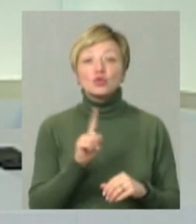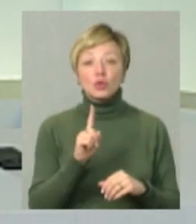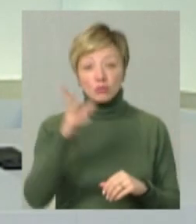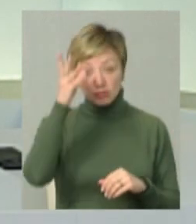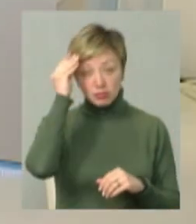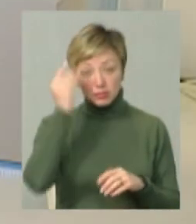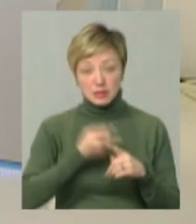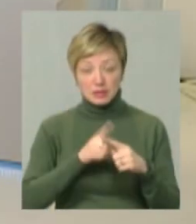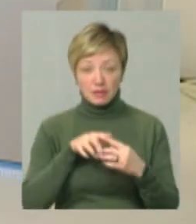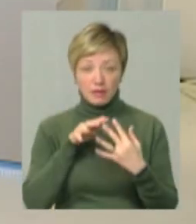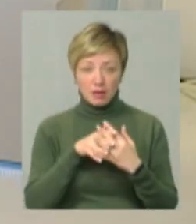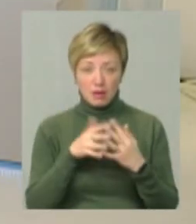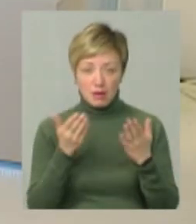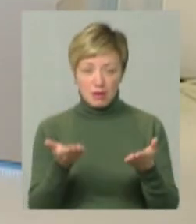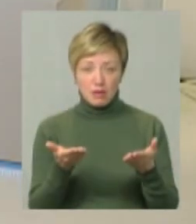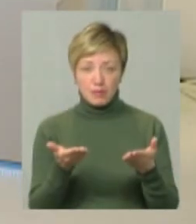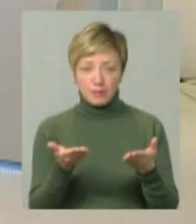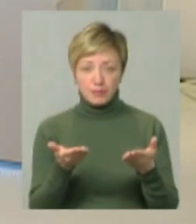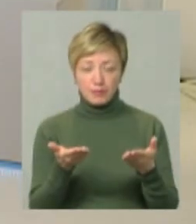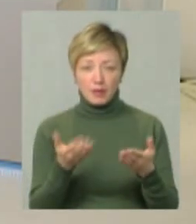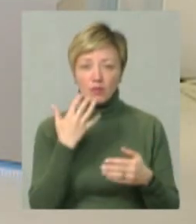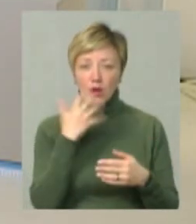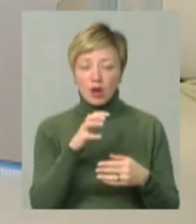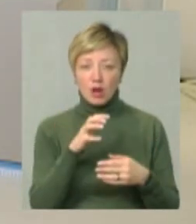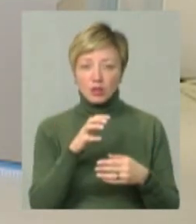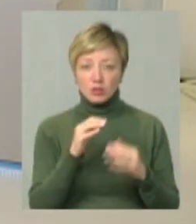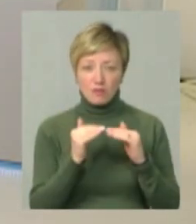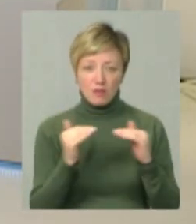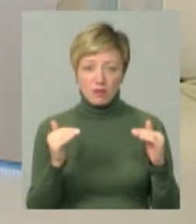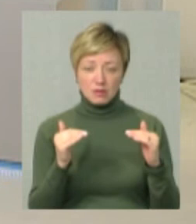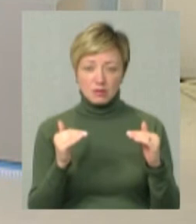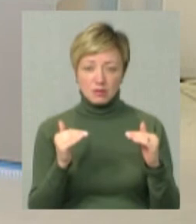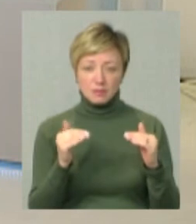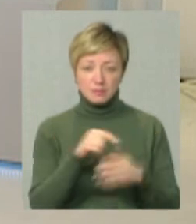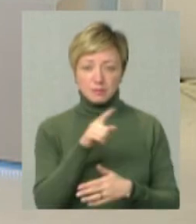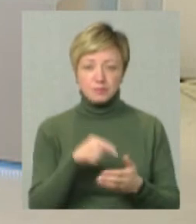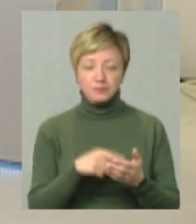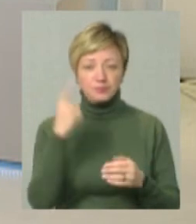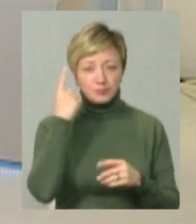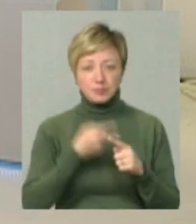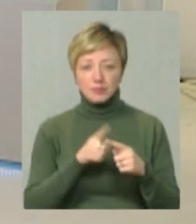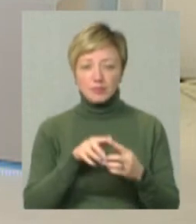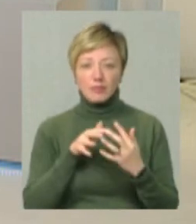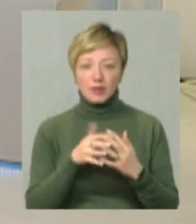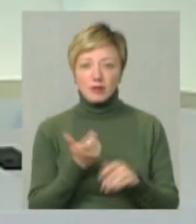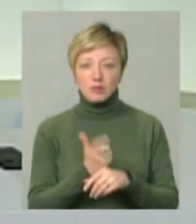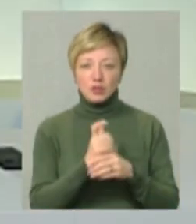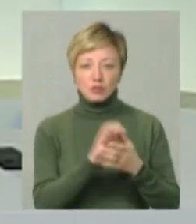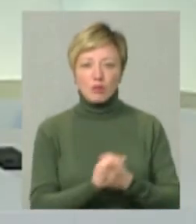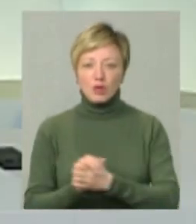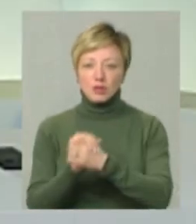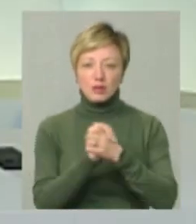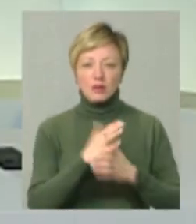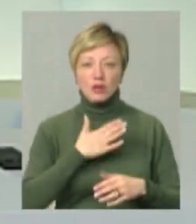навчила оця війна в гарячій фазі? Я думаю, що ця війна більш сплотила